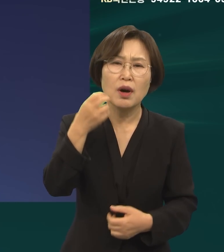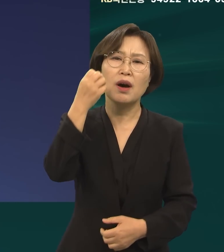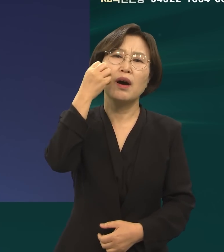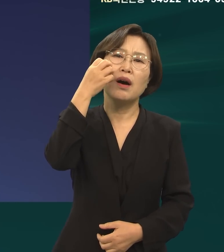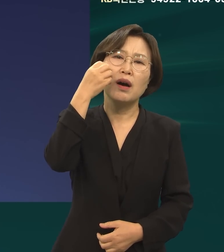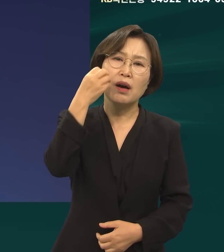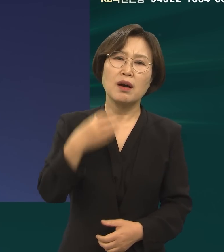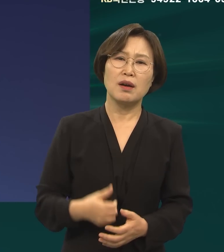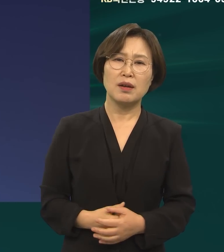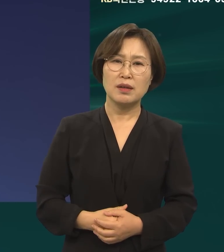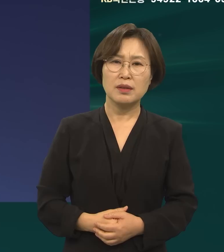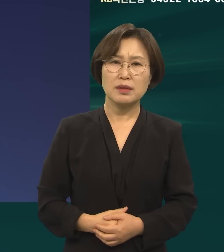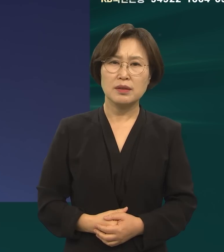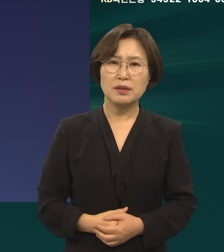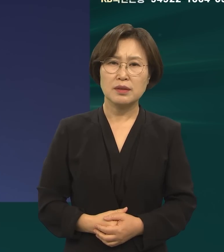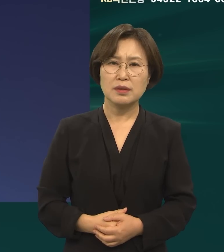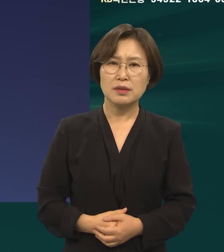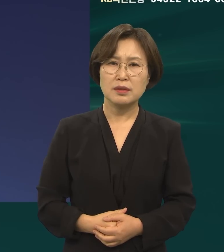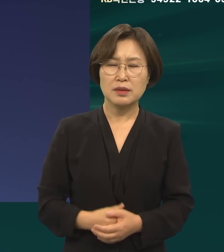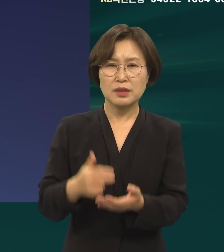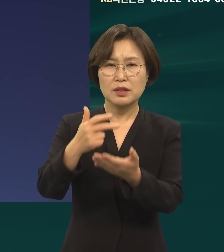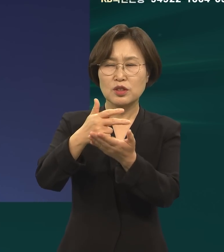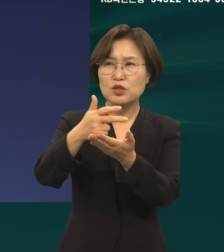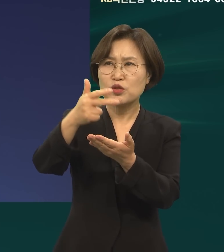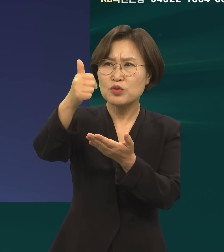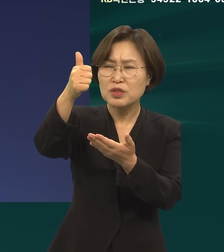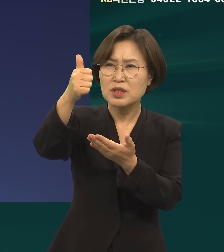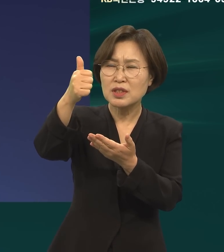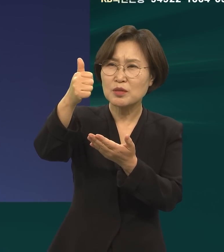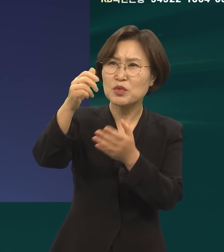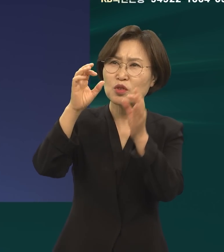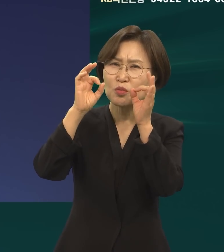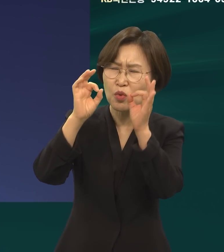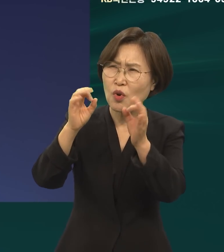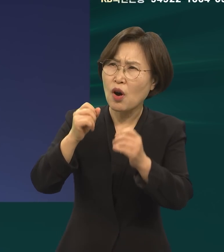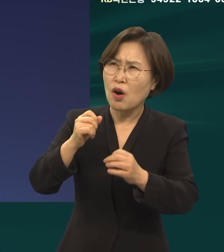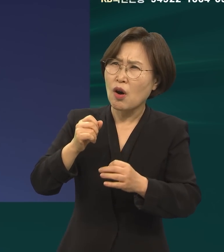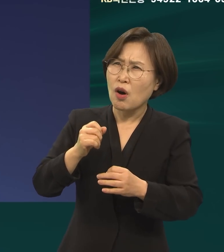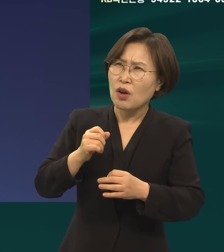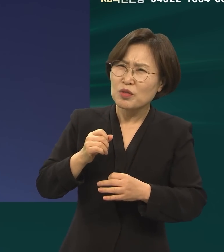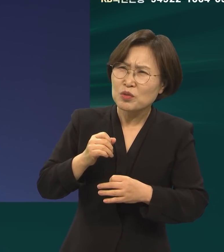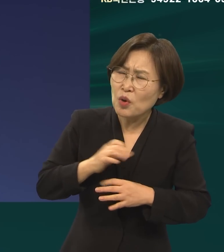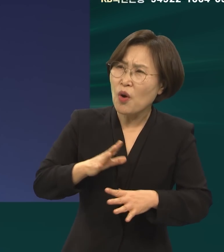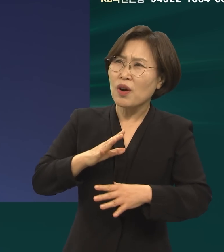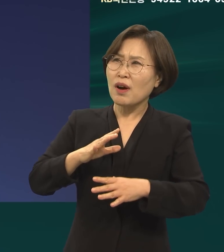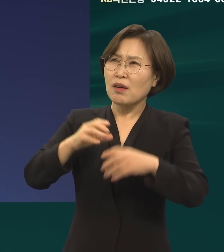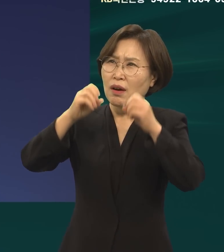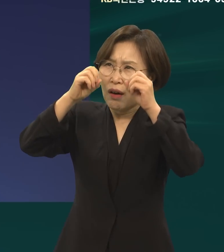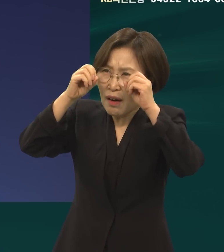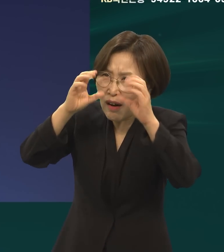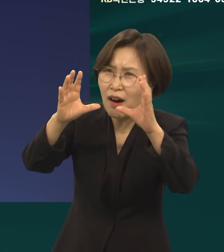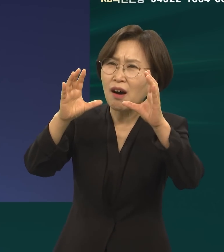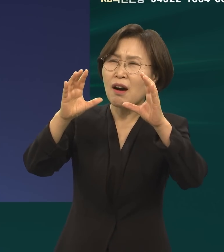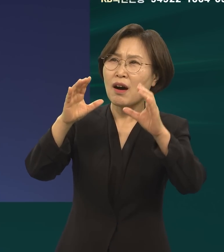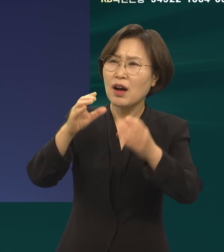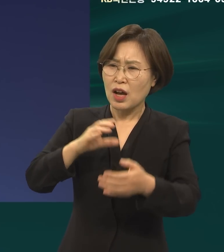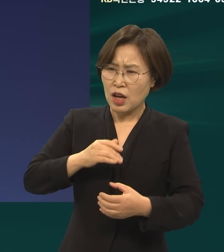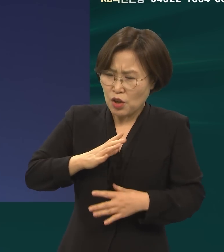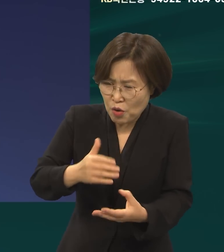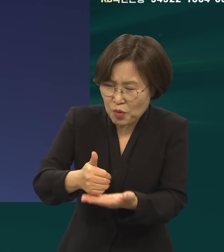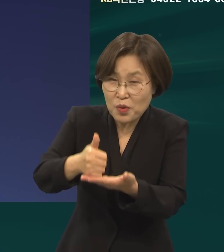기독교가 회복해야 될 것이 있습니다. 주님을 놀라워할 줄 알아야 합니다. 그분이 누군지 알면, 그분을